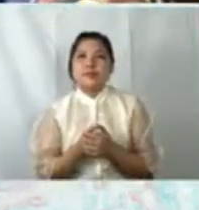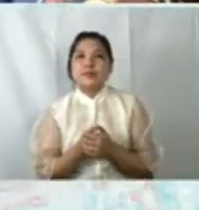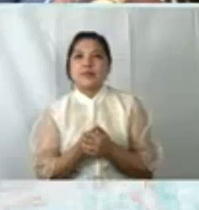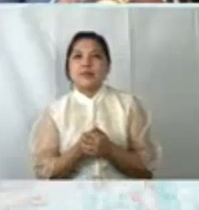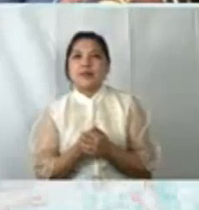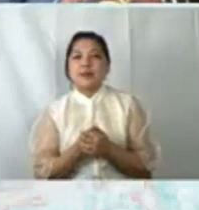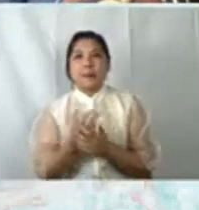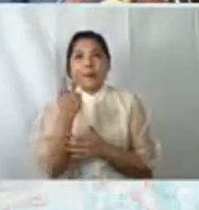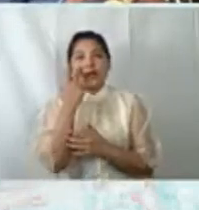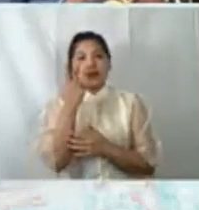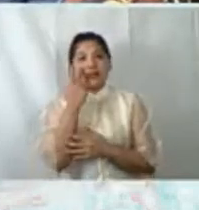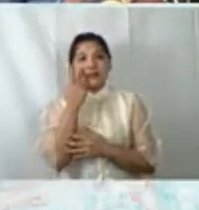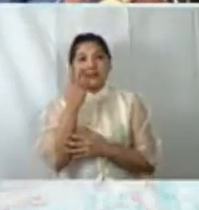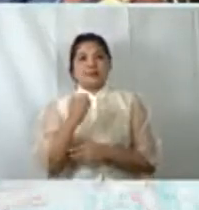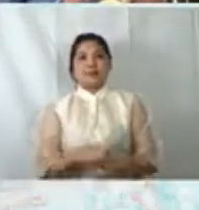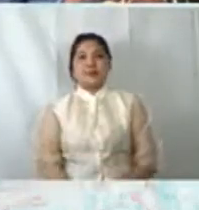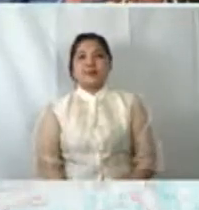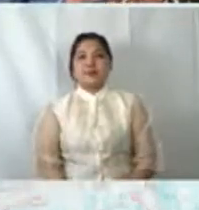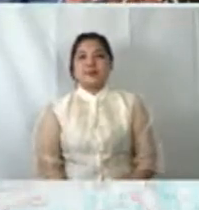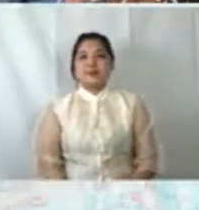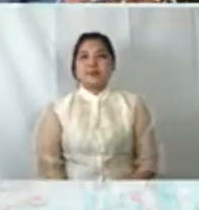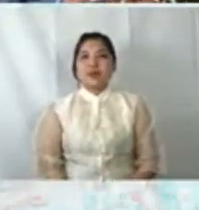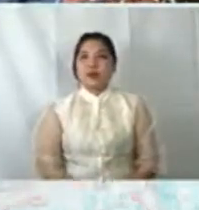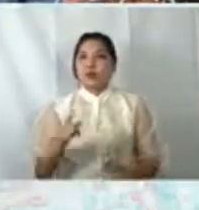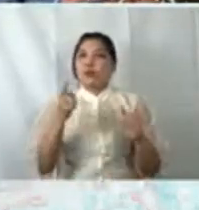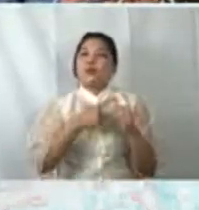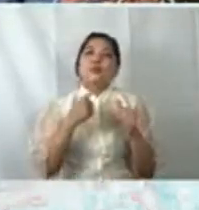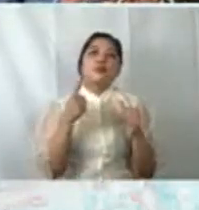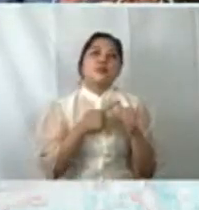Makita ninyo yung una, yung